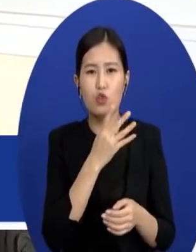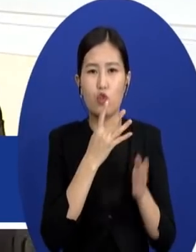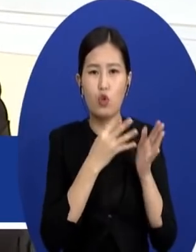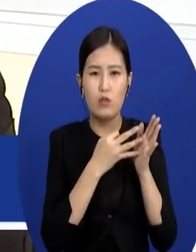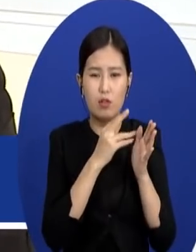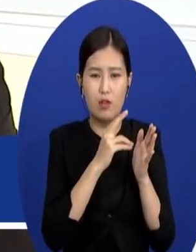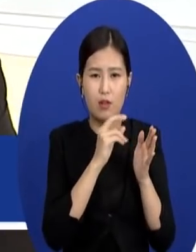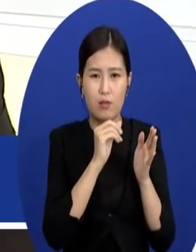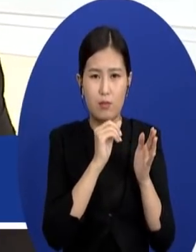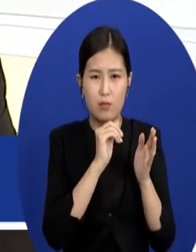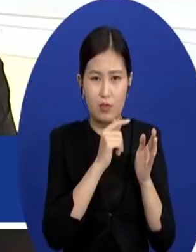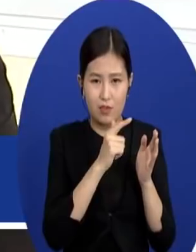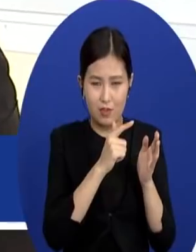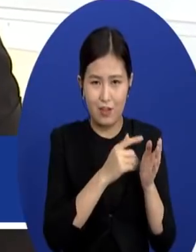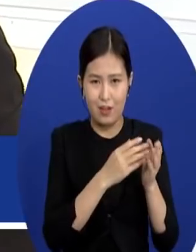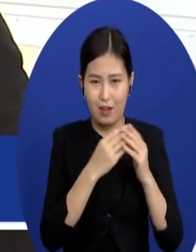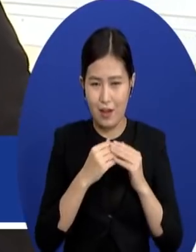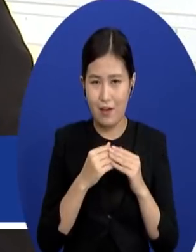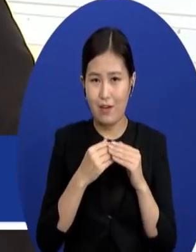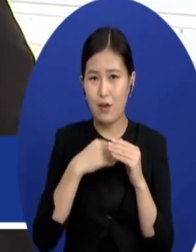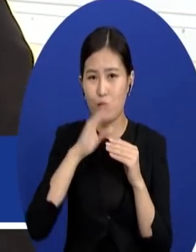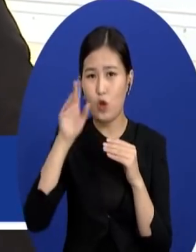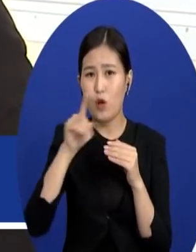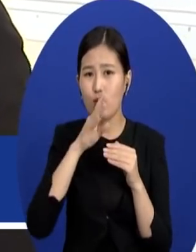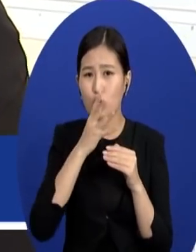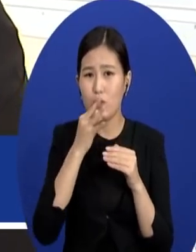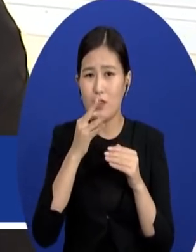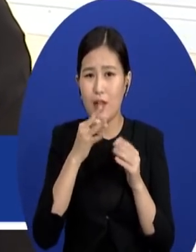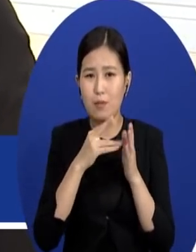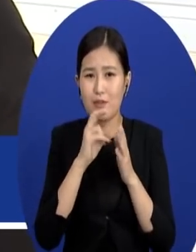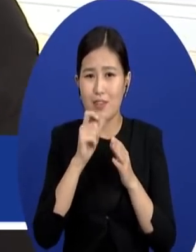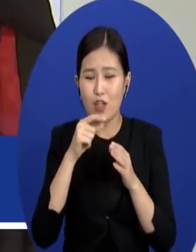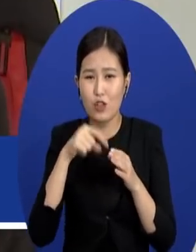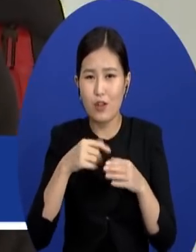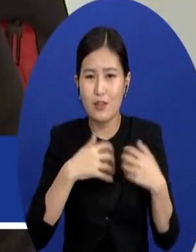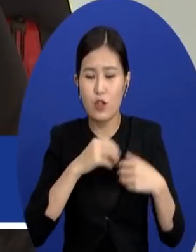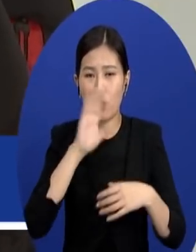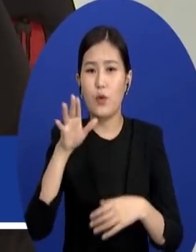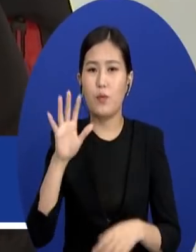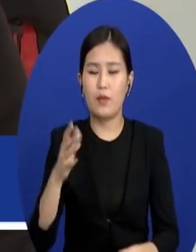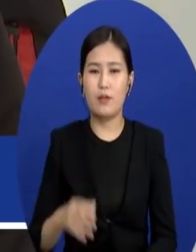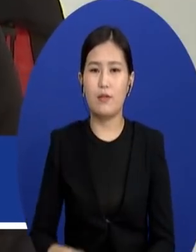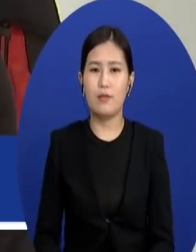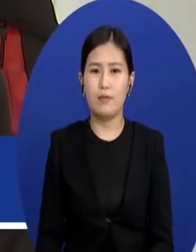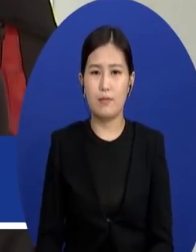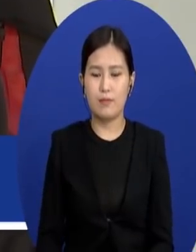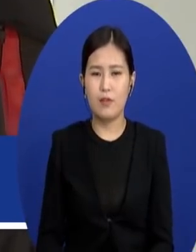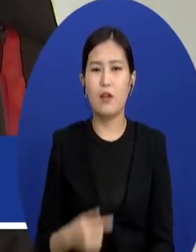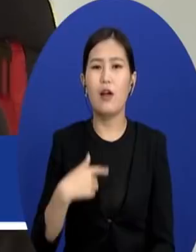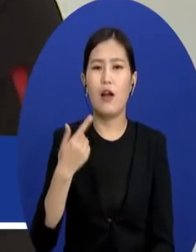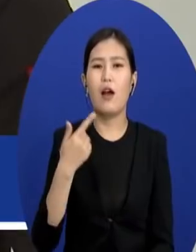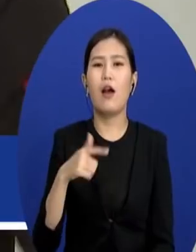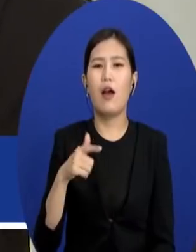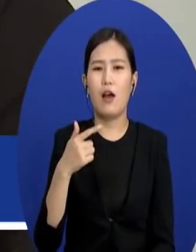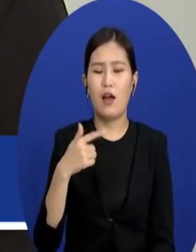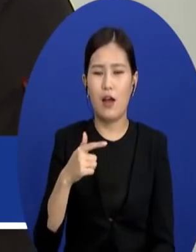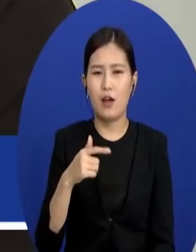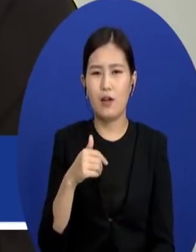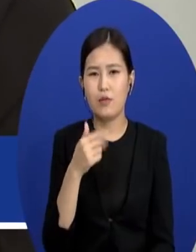дотор ер нь нутг буцах юутай гинэ. Тэгэл тэр хугацаанд л явах хэрэгтэй ер нь. Жаал гайгүй ер нь гайгүй савж